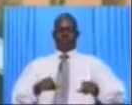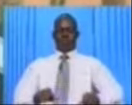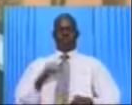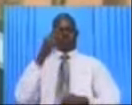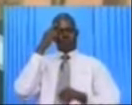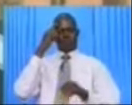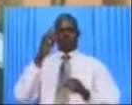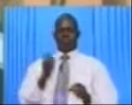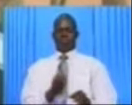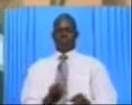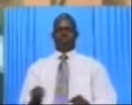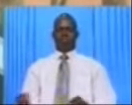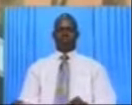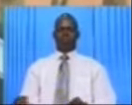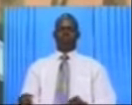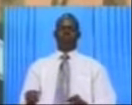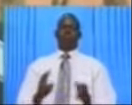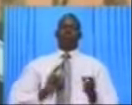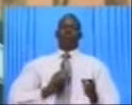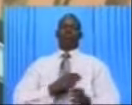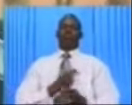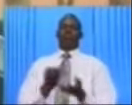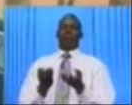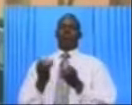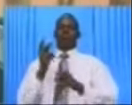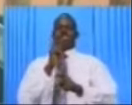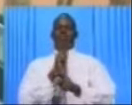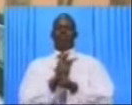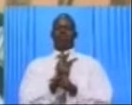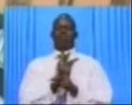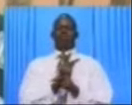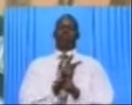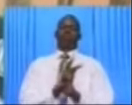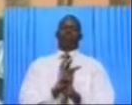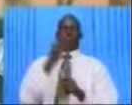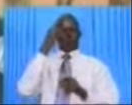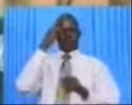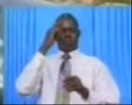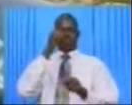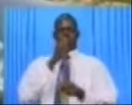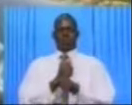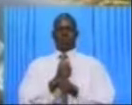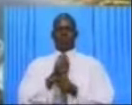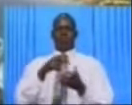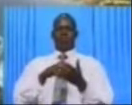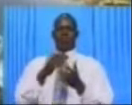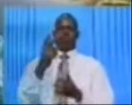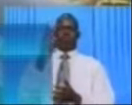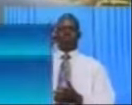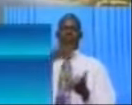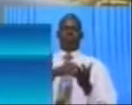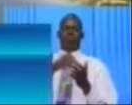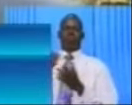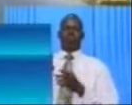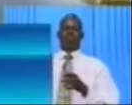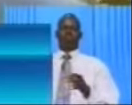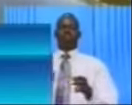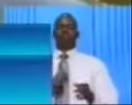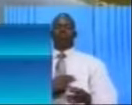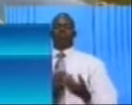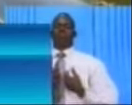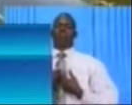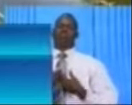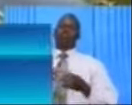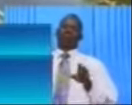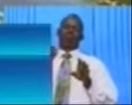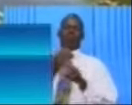des équipements. Et nous prévoyons donc pour la campagne 2013 2 milliards. Comme je disais, on a pris un peu le train en marche.